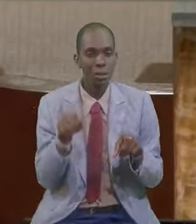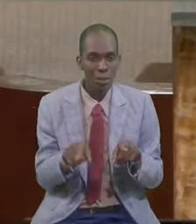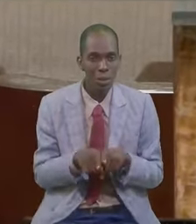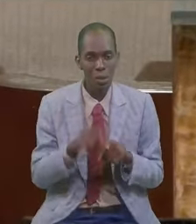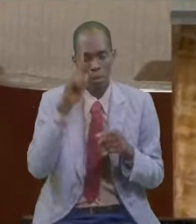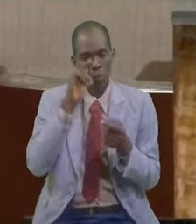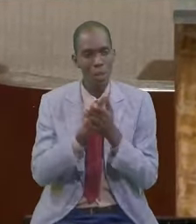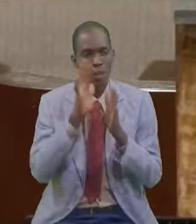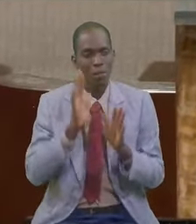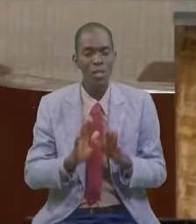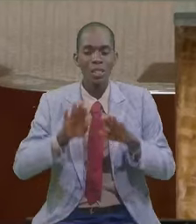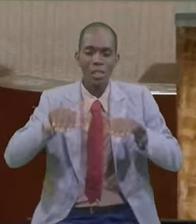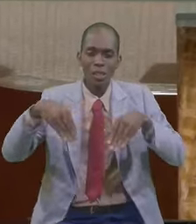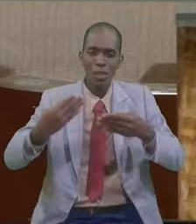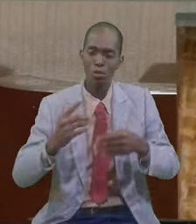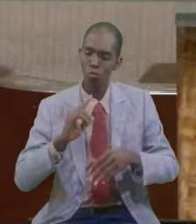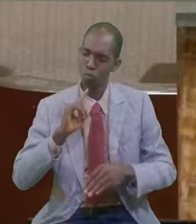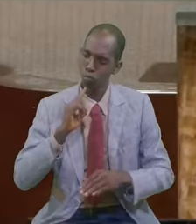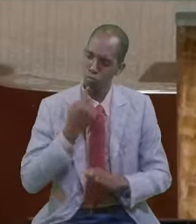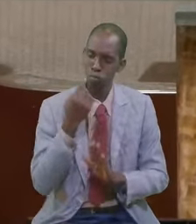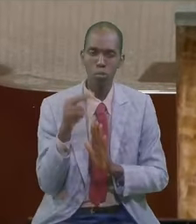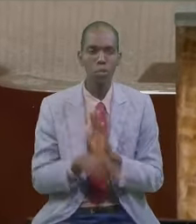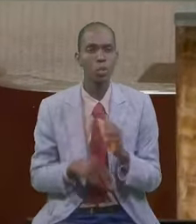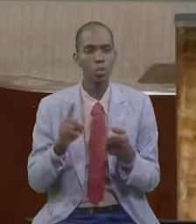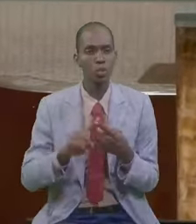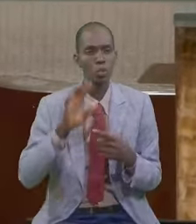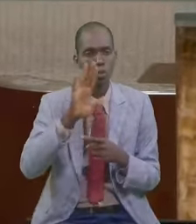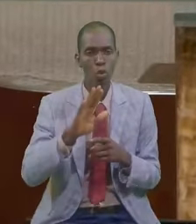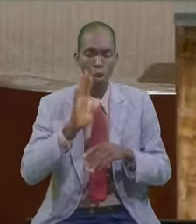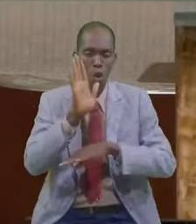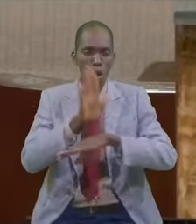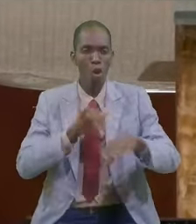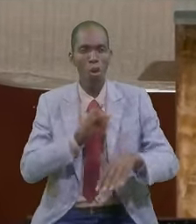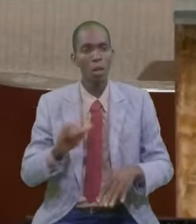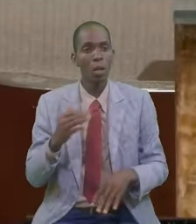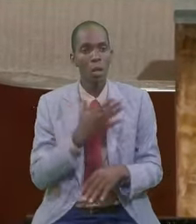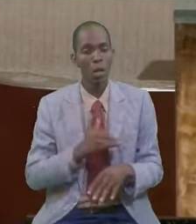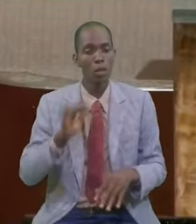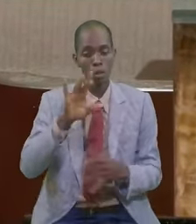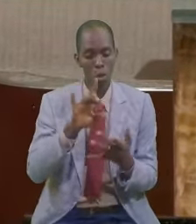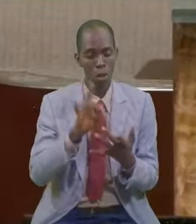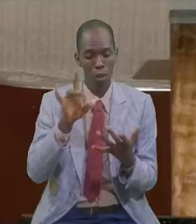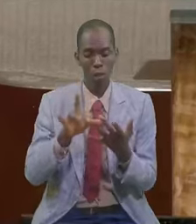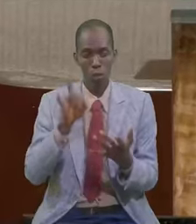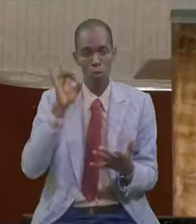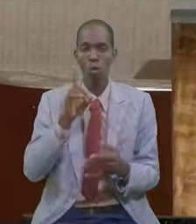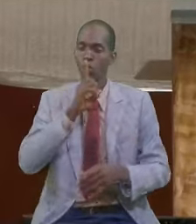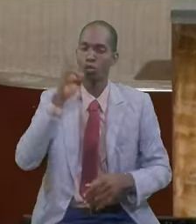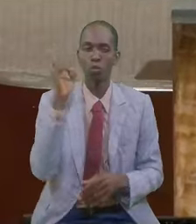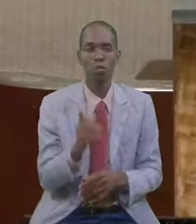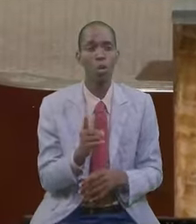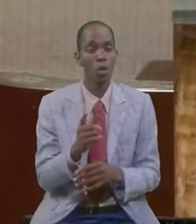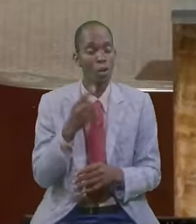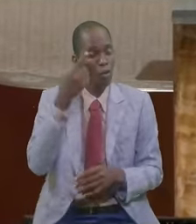appliquez-vous d'autant plus à affermir votre vocation et votre élection, car en faisant cela,